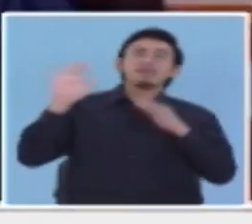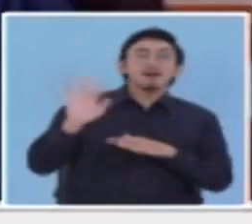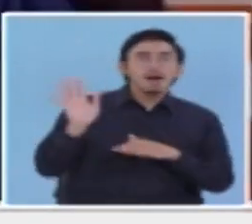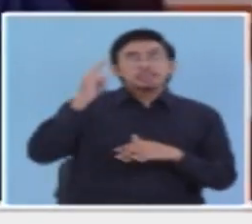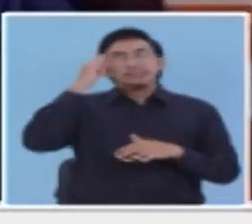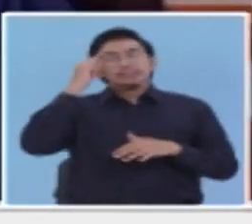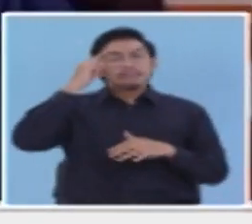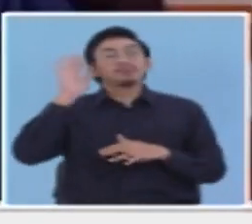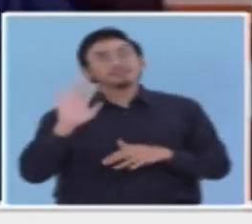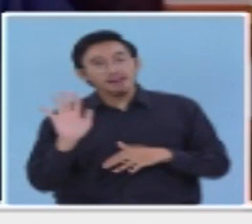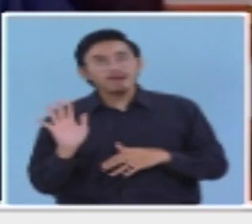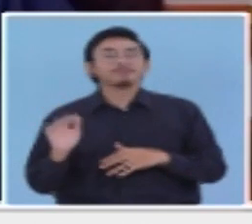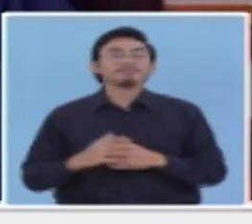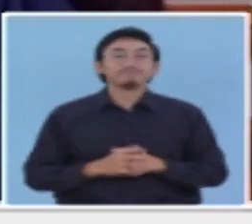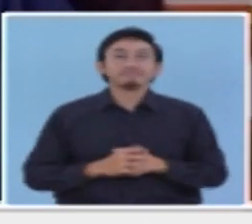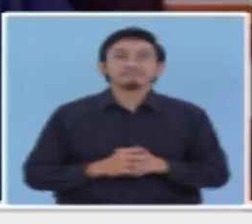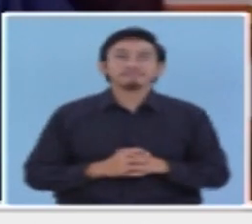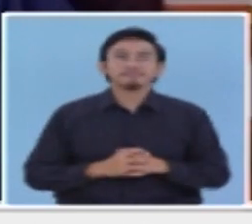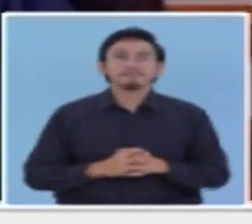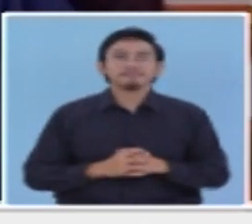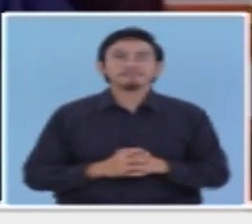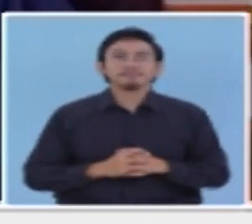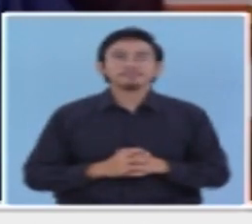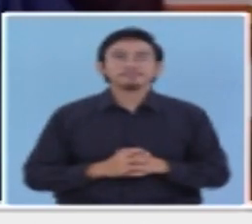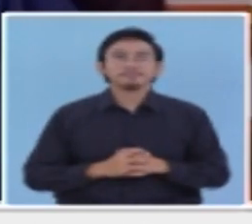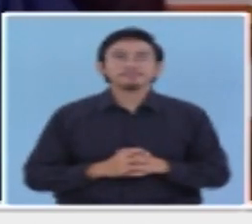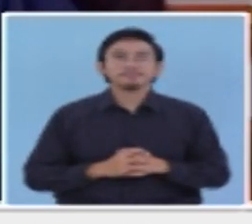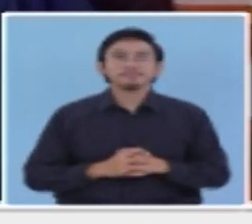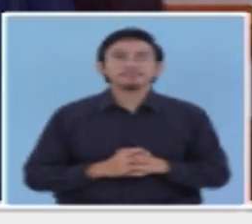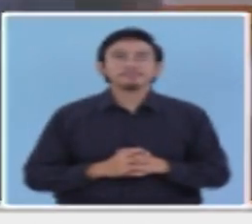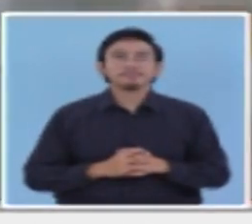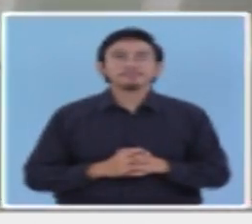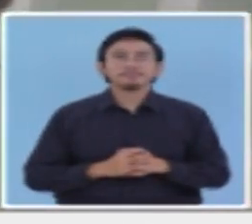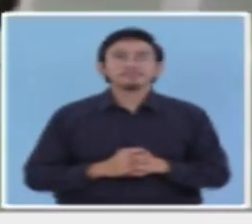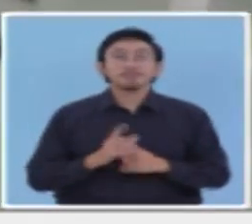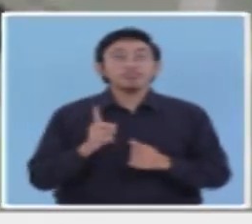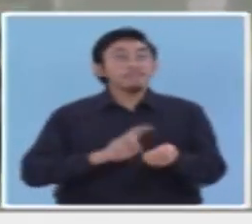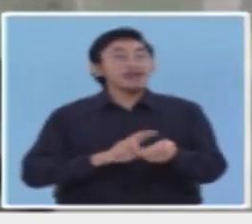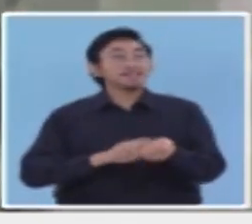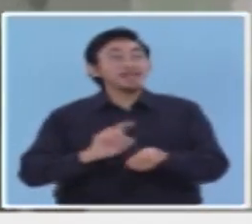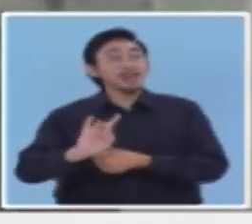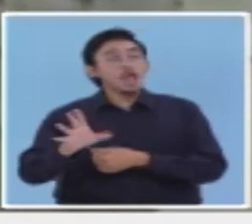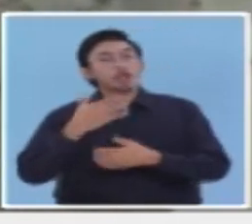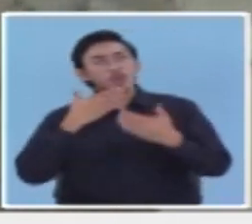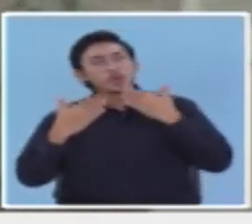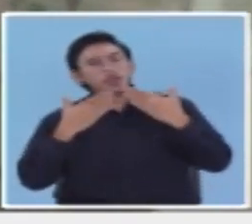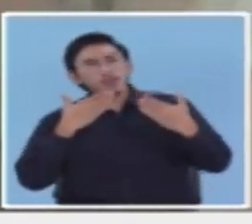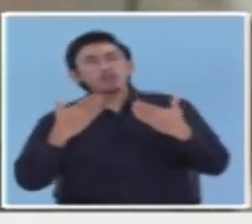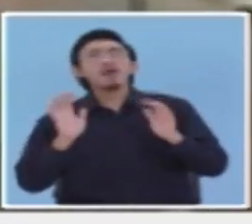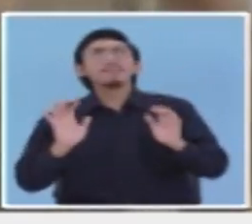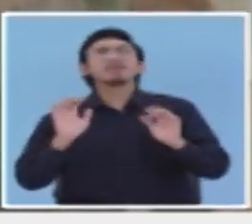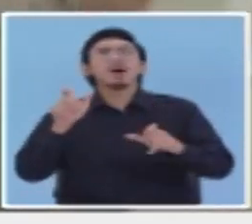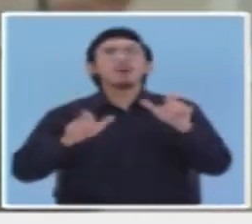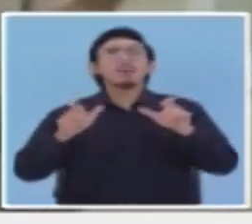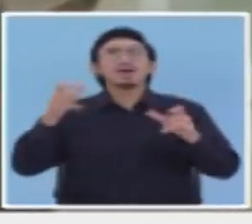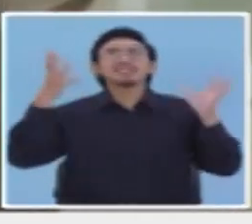memang kebanyakan saya tanya ke teman-teman saya di situ tuh mereka stres memikirkan hasil gitu, memikirkan hasilnya mereka